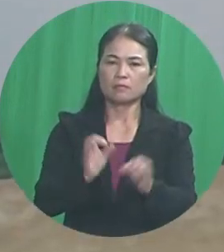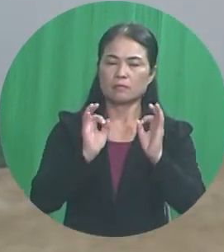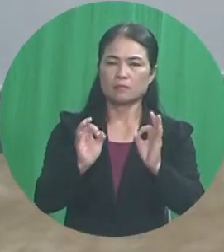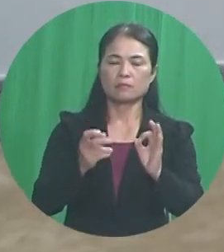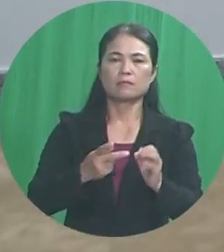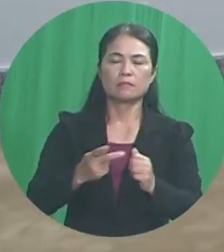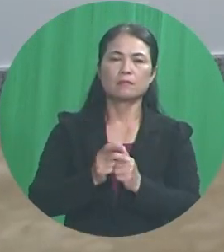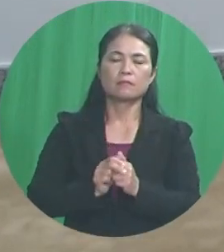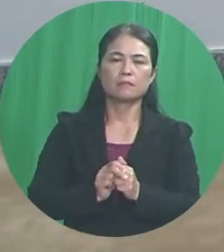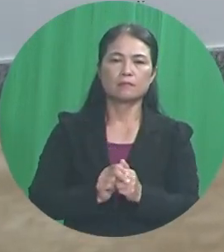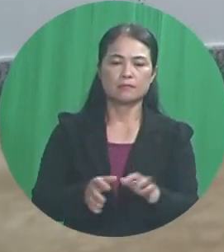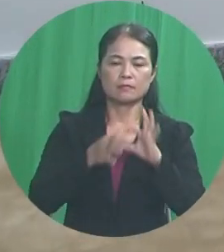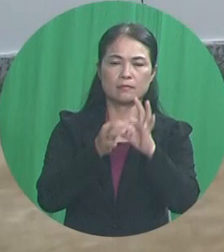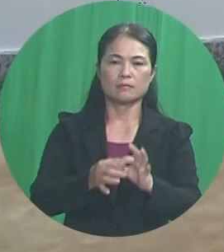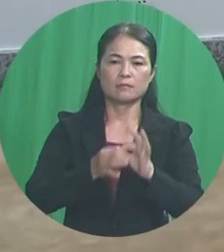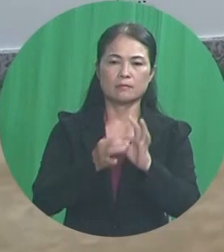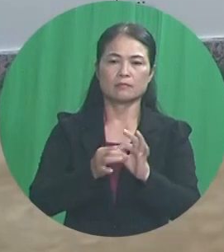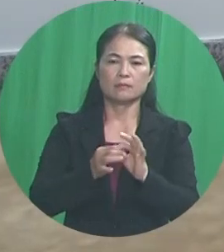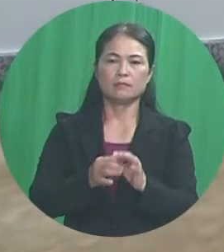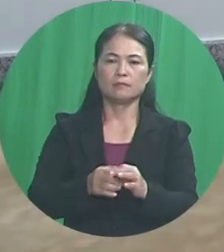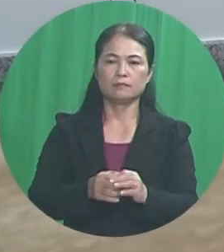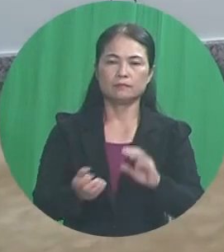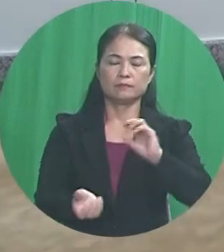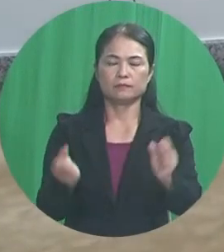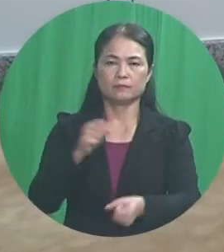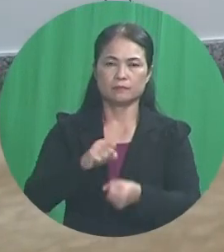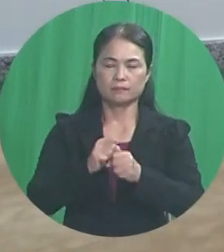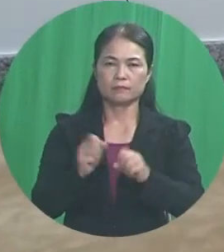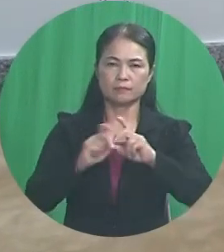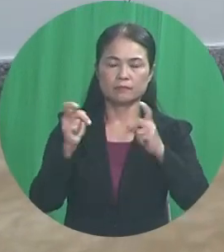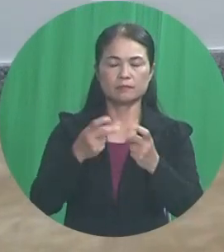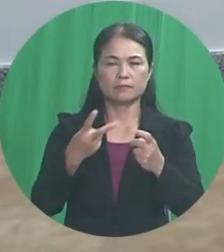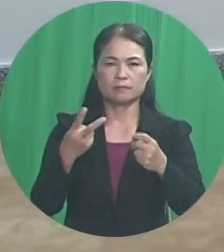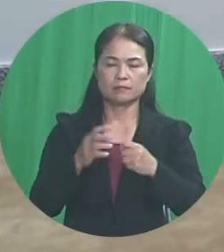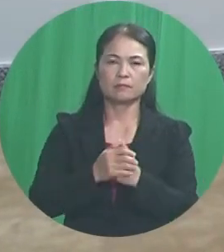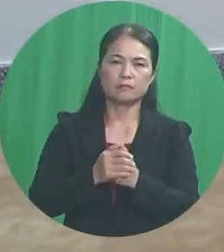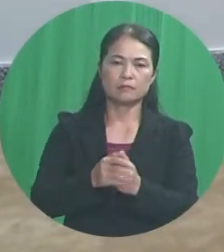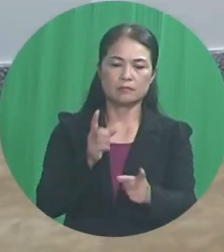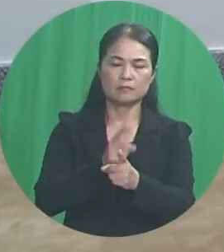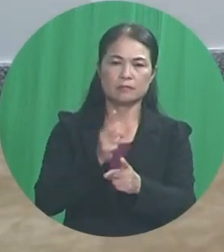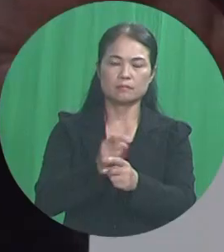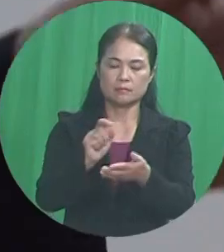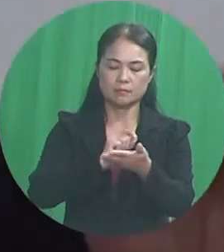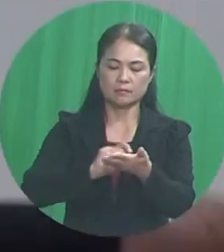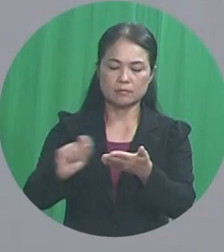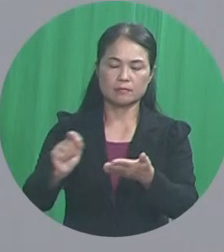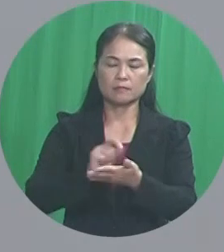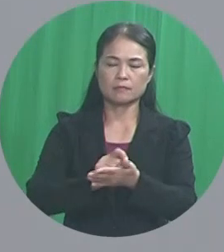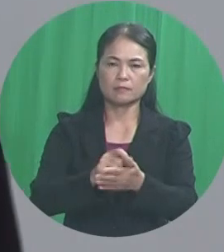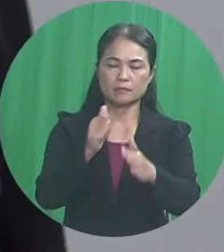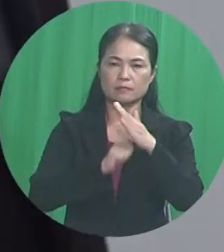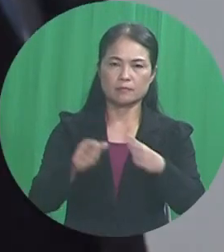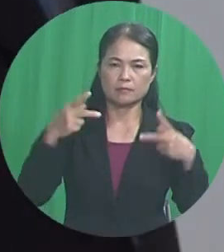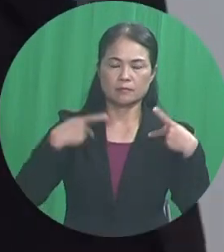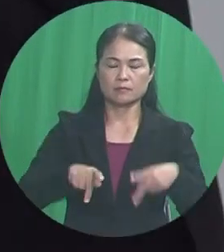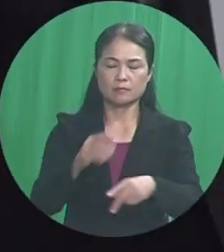យោគយល់ស្ដីពីកិច្ចសហប្រតិបត្តិការនិងការផ្លាស់ប្ដូររវាងគណៈបកទាំងពីរដែលត្រូវបានចុះហត្ថលេខាក្រោមអធិបតី